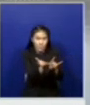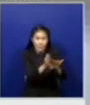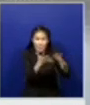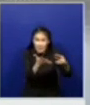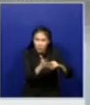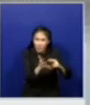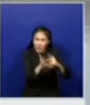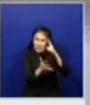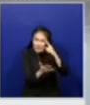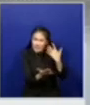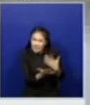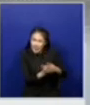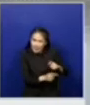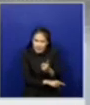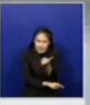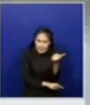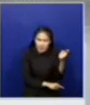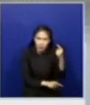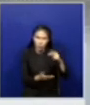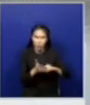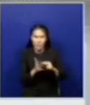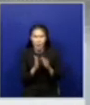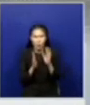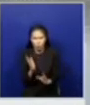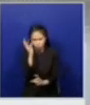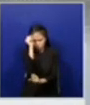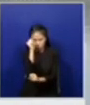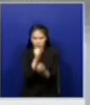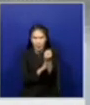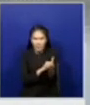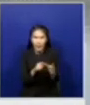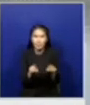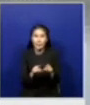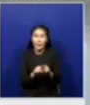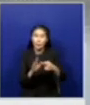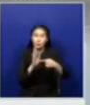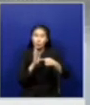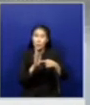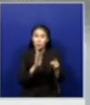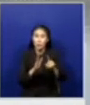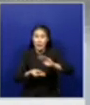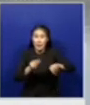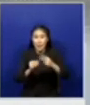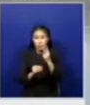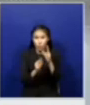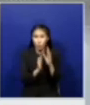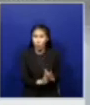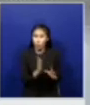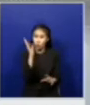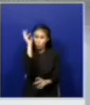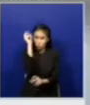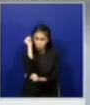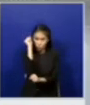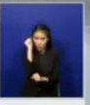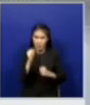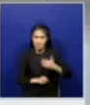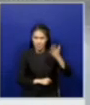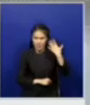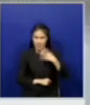ากคนจนก็เต็มบ้านเต็มเมืองดังเช่นตัวเลขคนจนที่จะฟ้